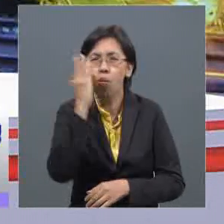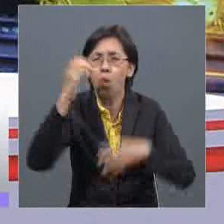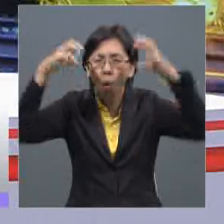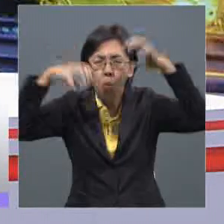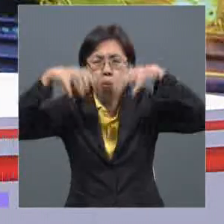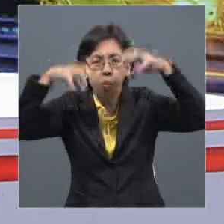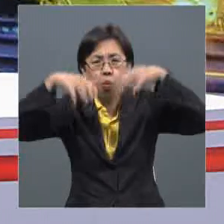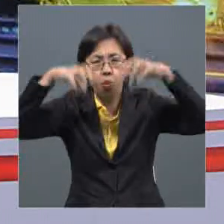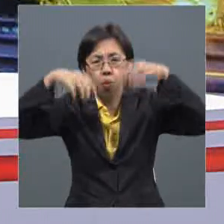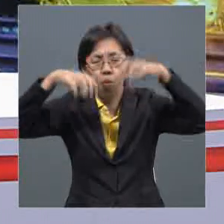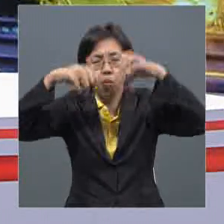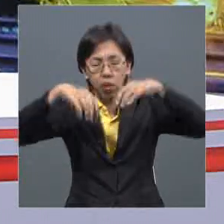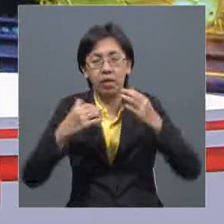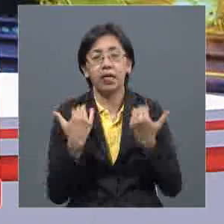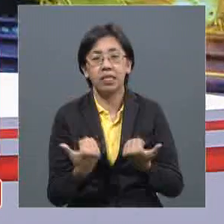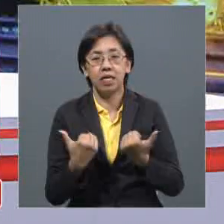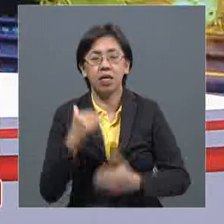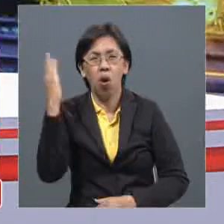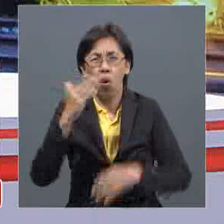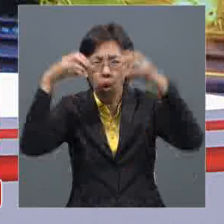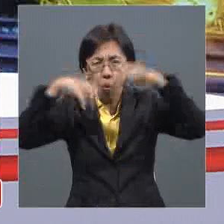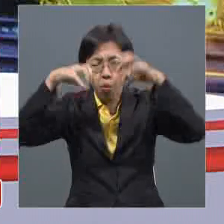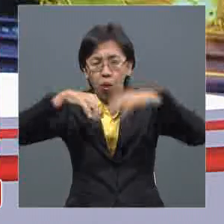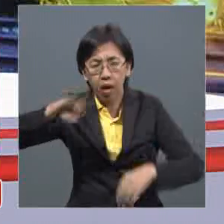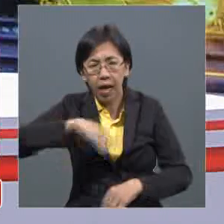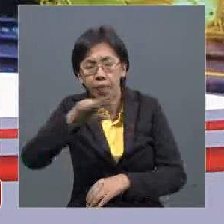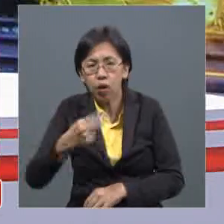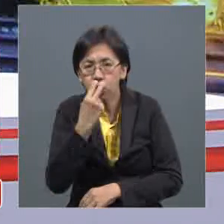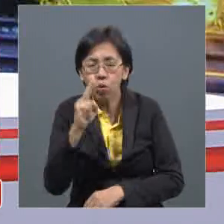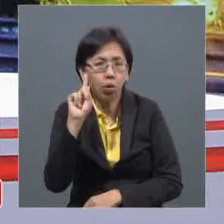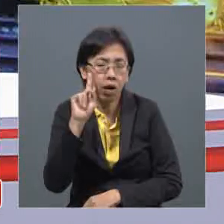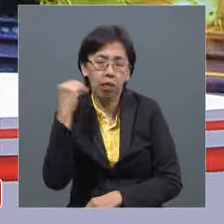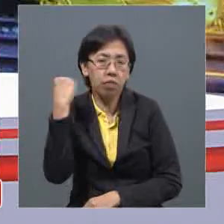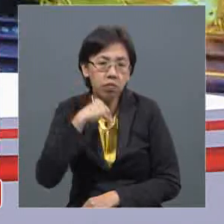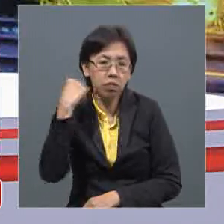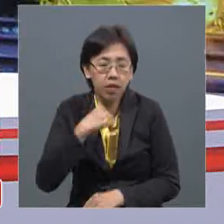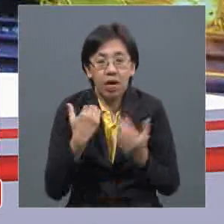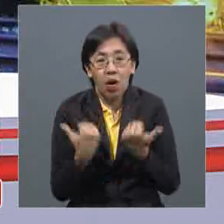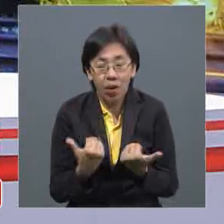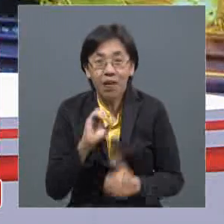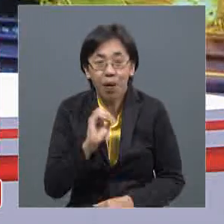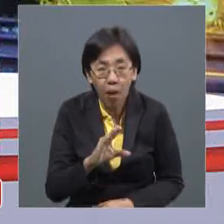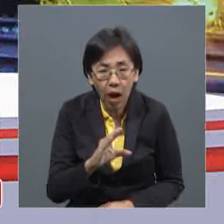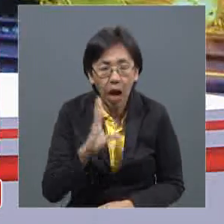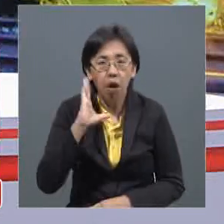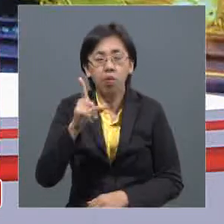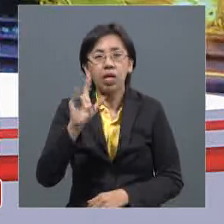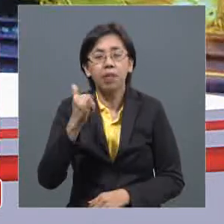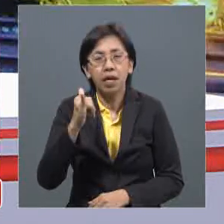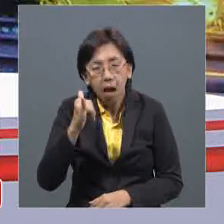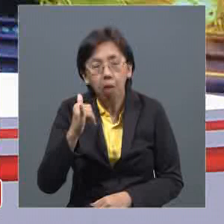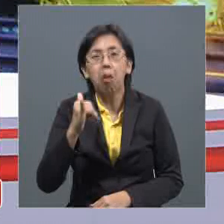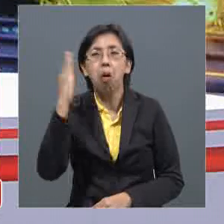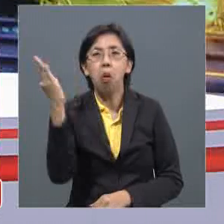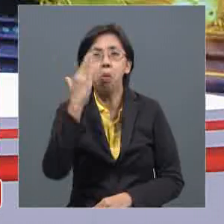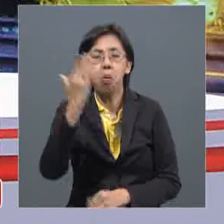ใจเพราะว่าเรื่องของสภาพอากาศตอนนี้เนี่ยต้องติดตามอย่างใกล้ชิดนะวันถูกต้องนะฮะวันนี้บอกแบบนึงวันพรุ่งนี้สภาพอากาศอาจจะเปลี่ยน